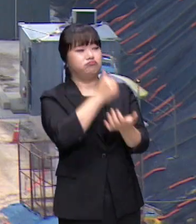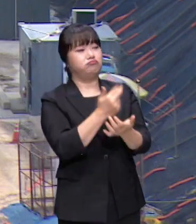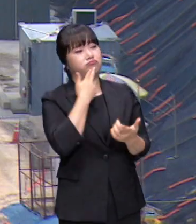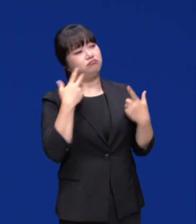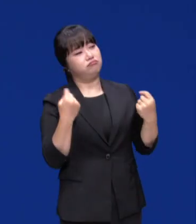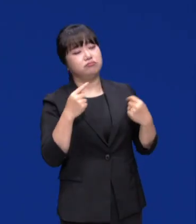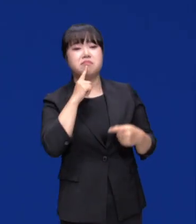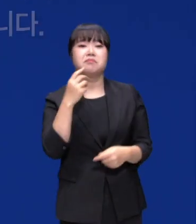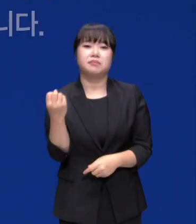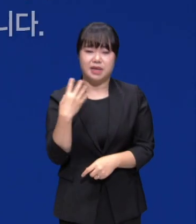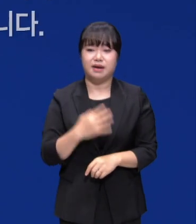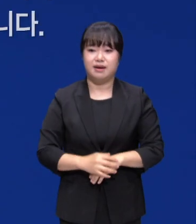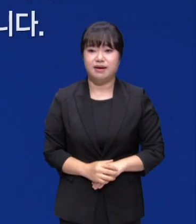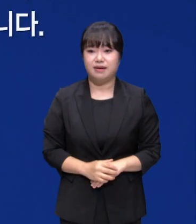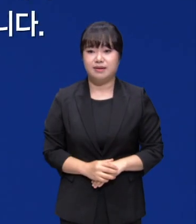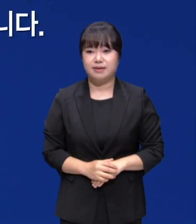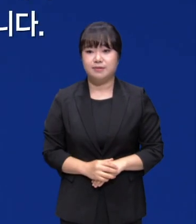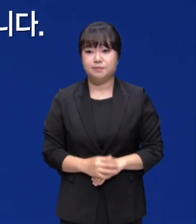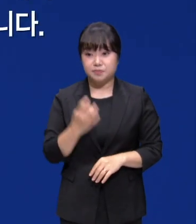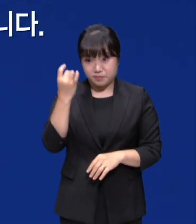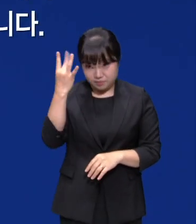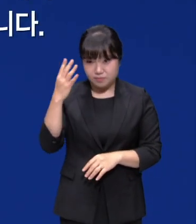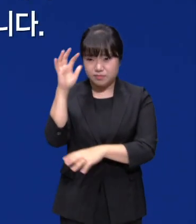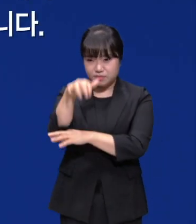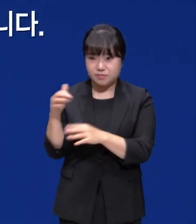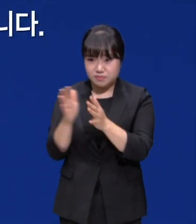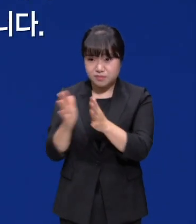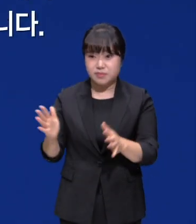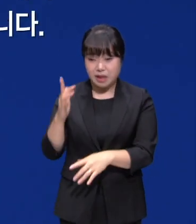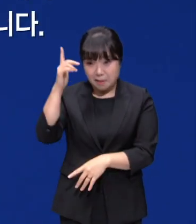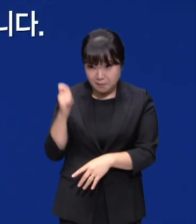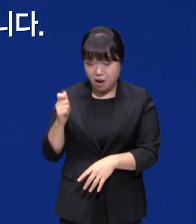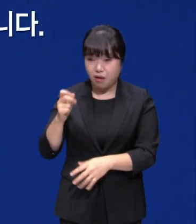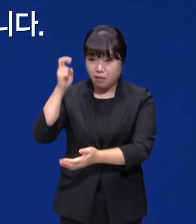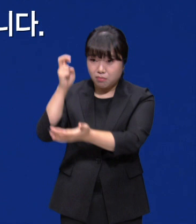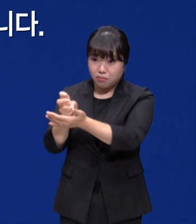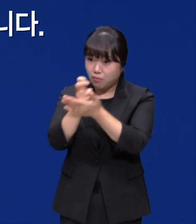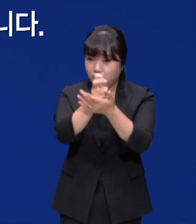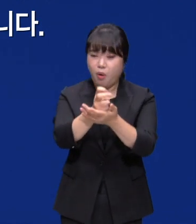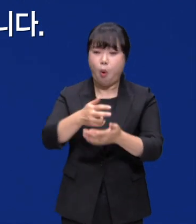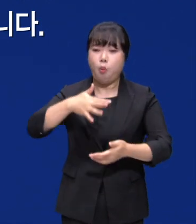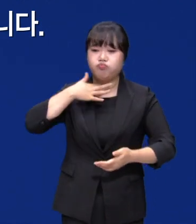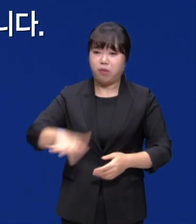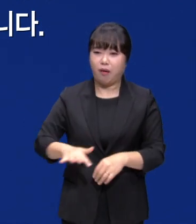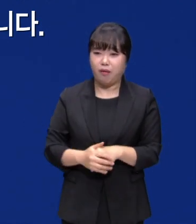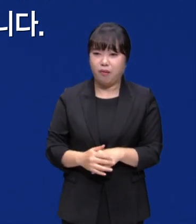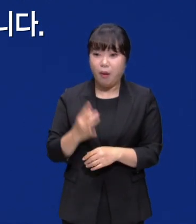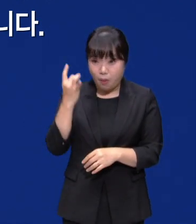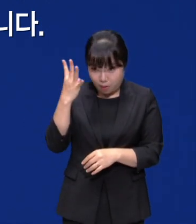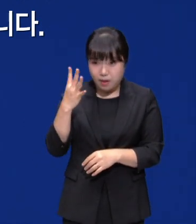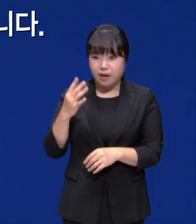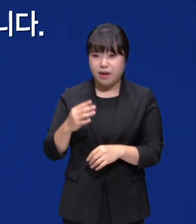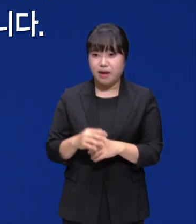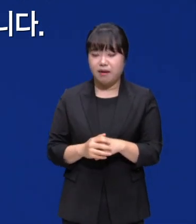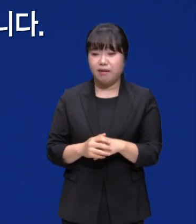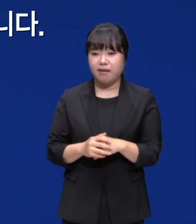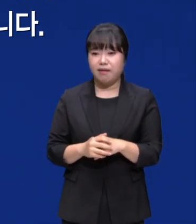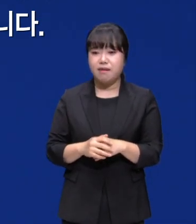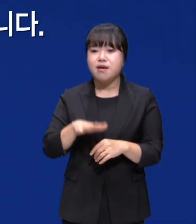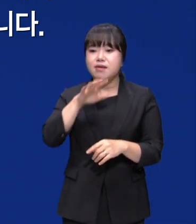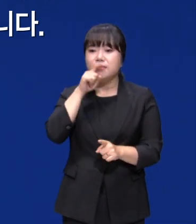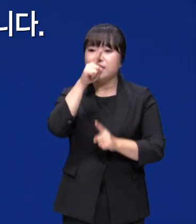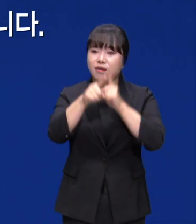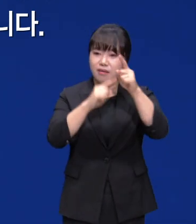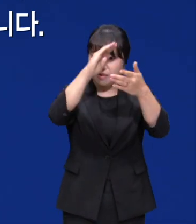입장입니다. 공사 시간을 언제부터 언제까지 하라는 그런 규정은 없어요. 없고요. 그